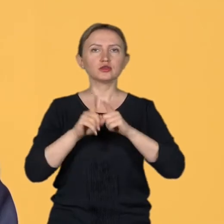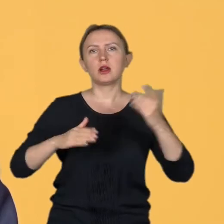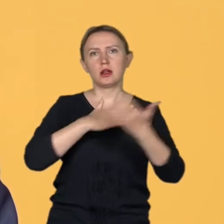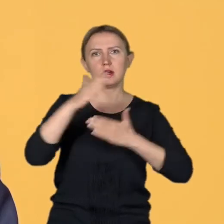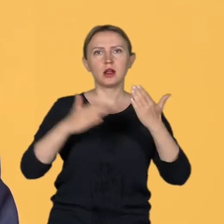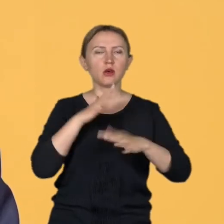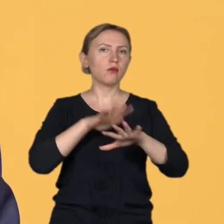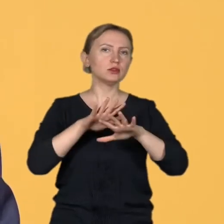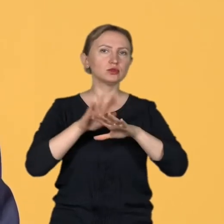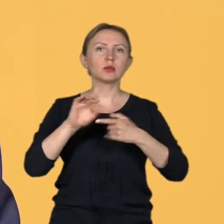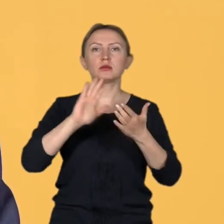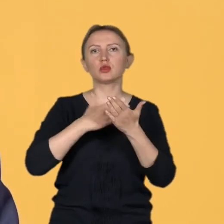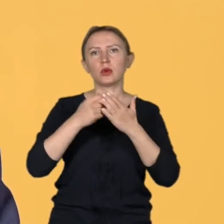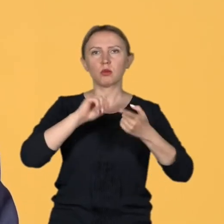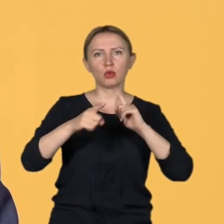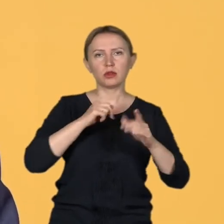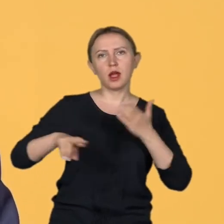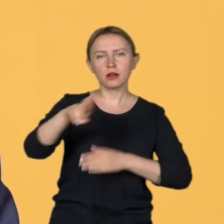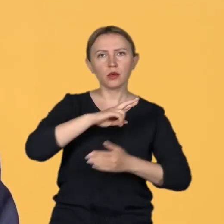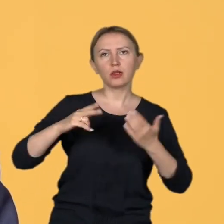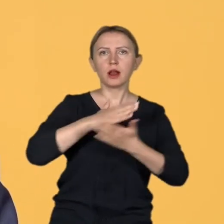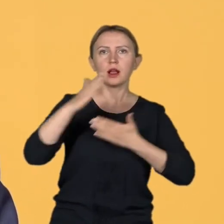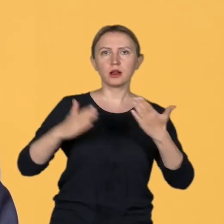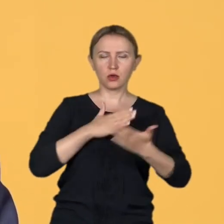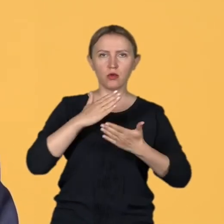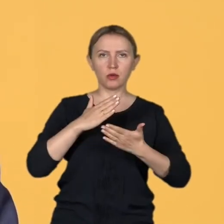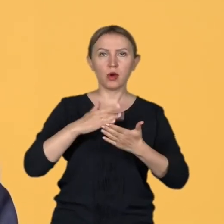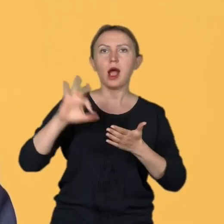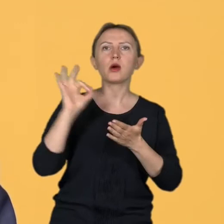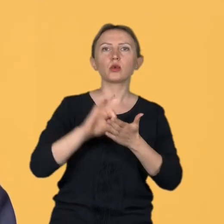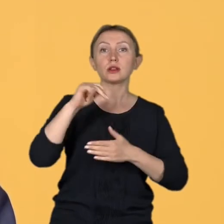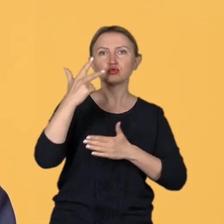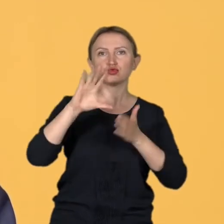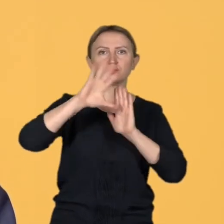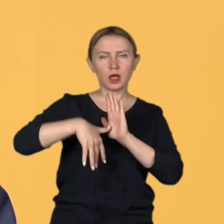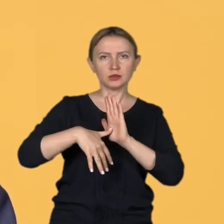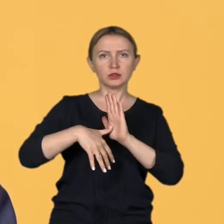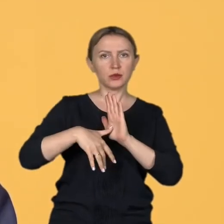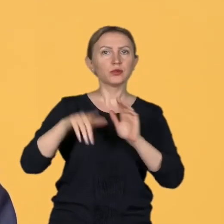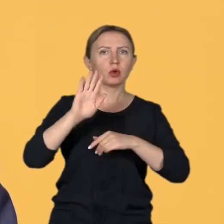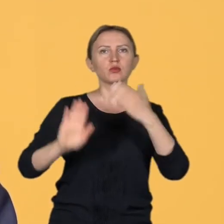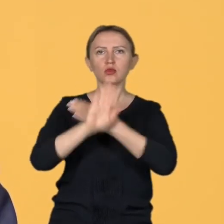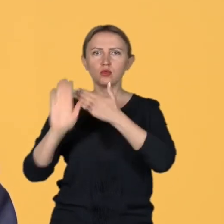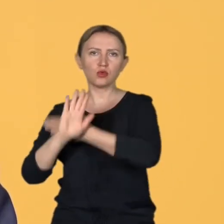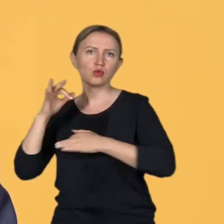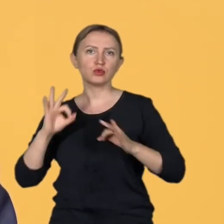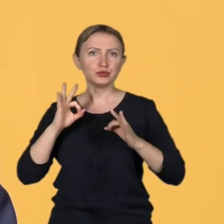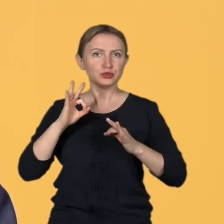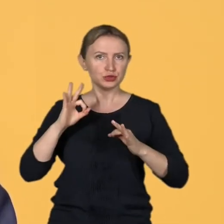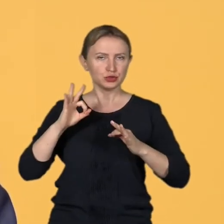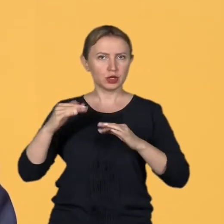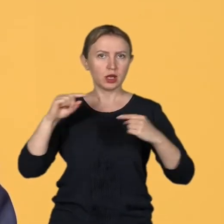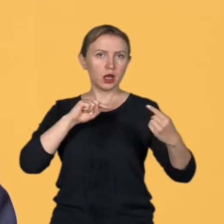krajowe, myślę, w jakichś politykach regionalnych, krajowych, ponieważ akurat te trzy miasta, które tutaj są reprezentowane na dzisiejszym